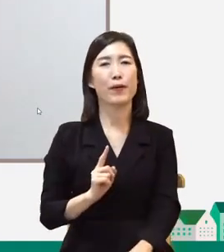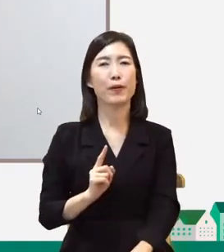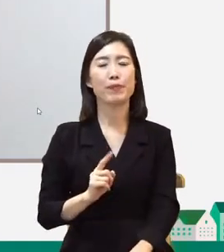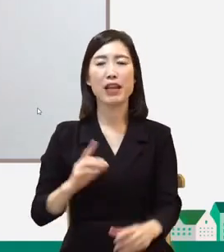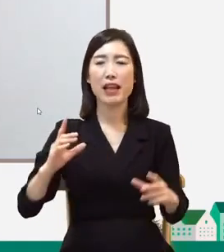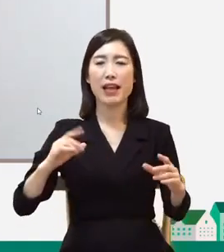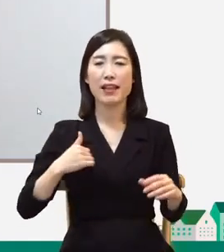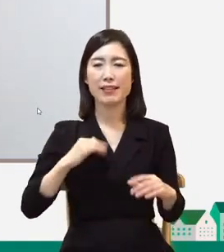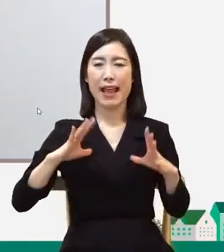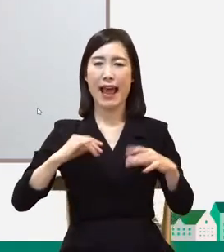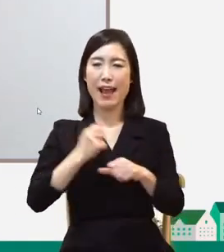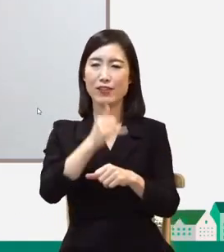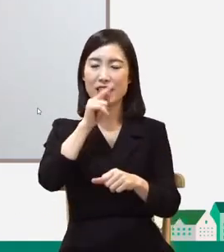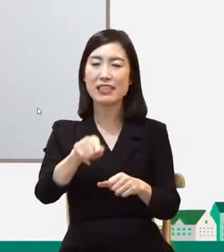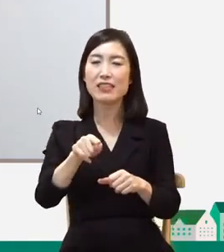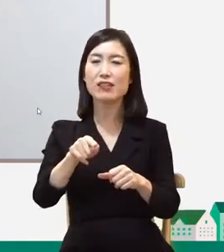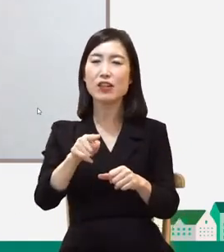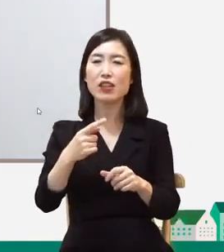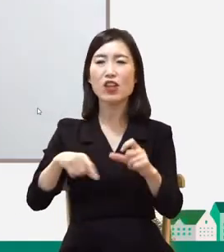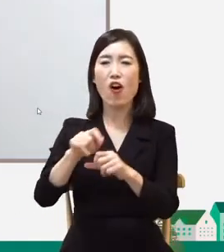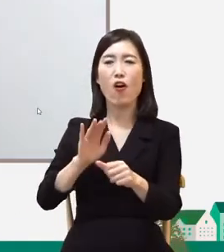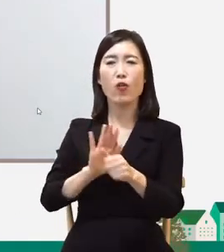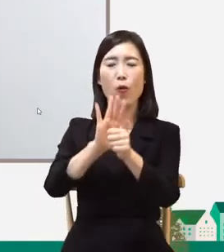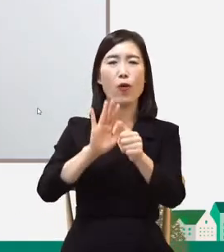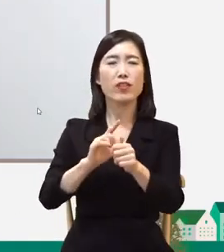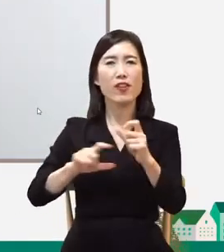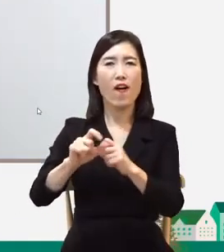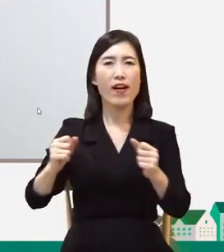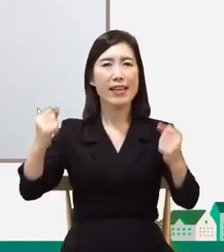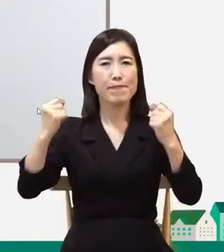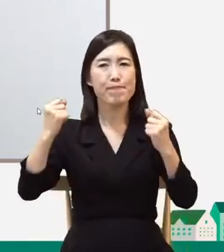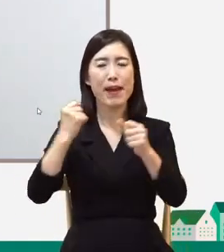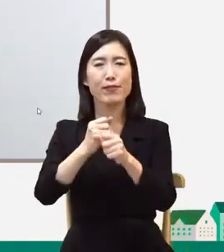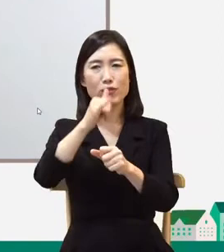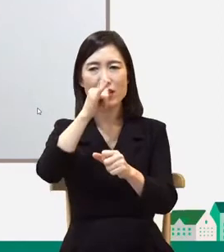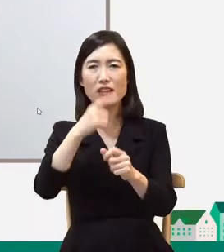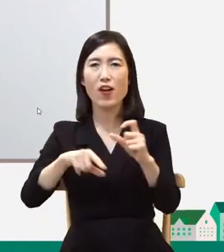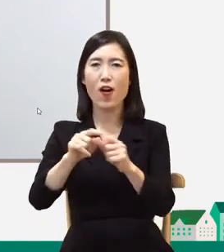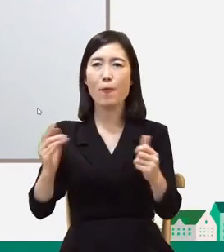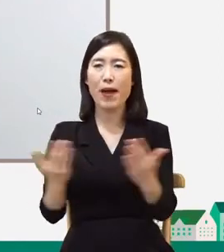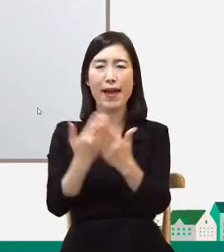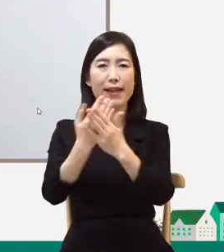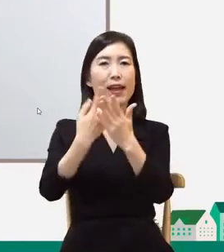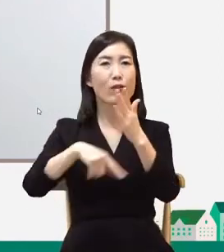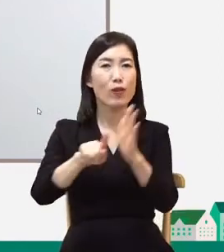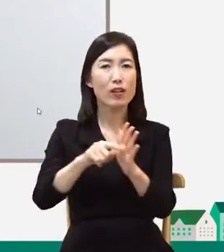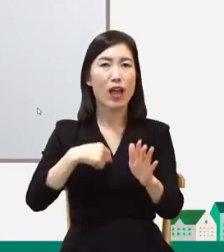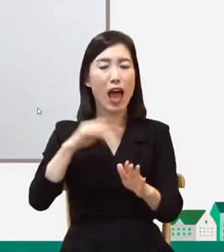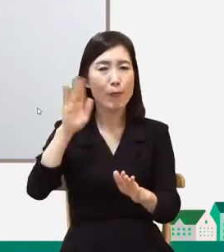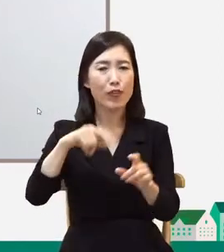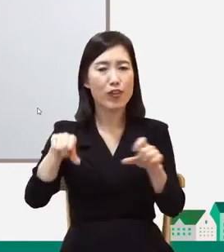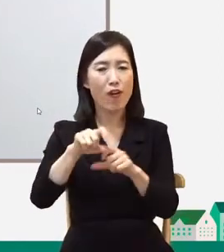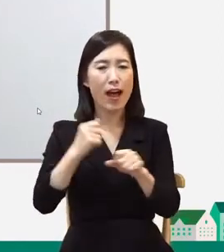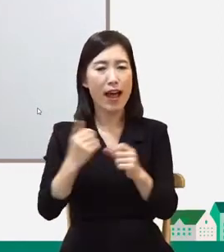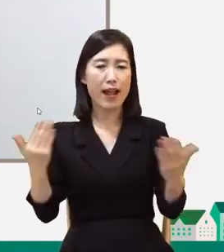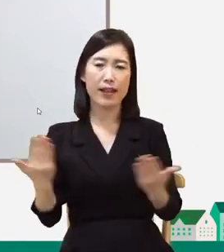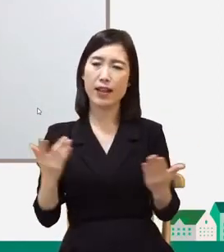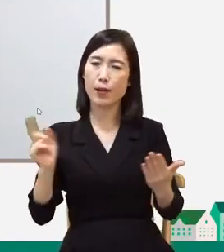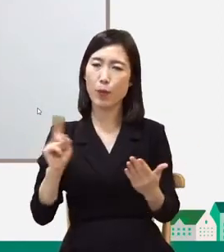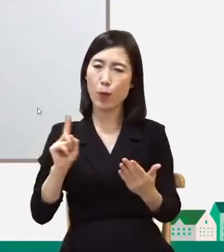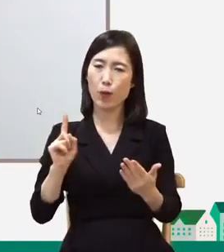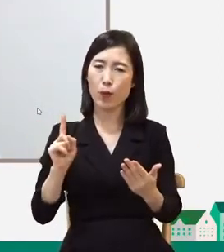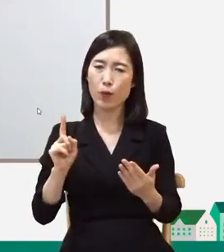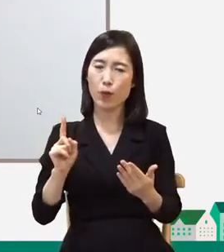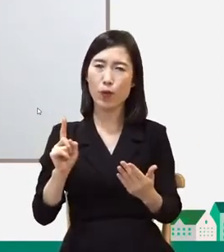자랑스러움을 뒷받침해 줄 수 있는 그럼 나는 어떤 일들을 해야 되나 실천 영역에서 이런